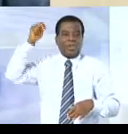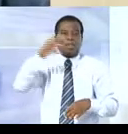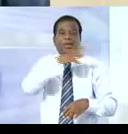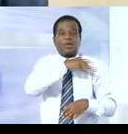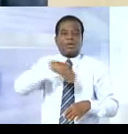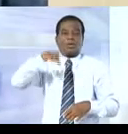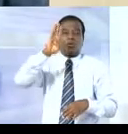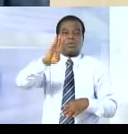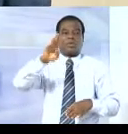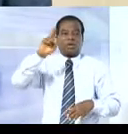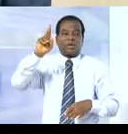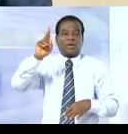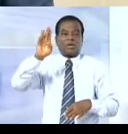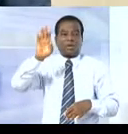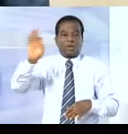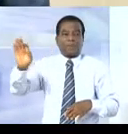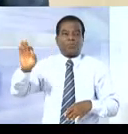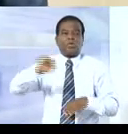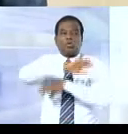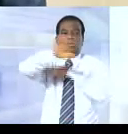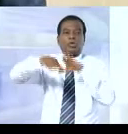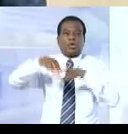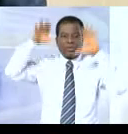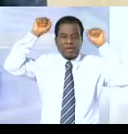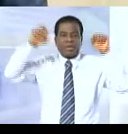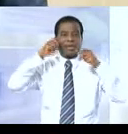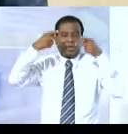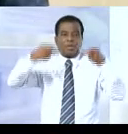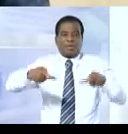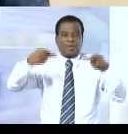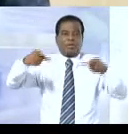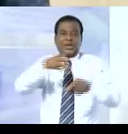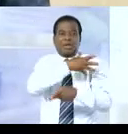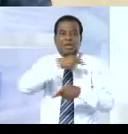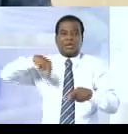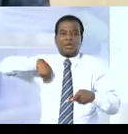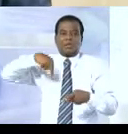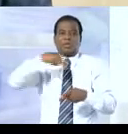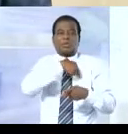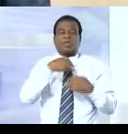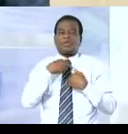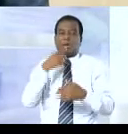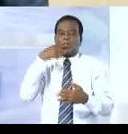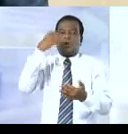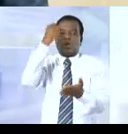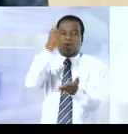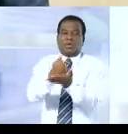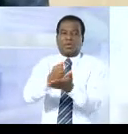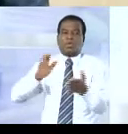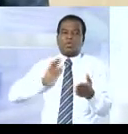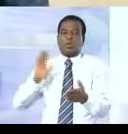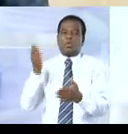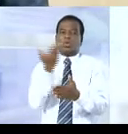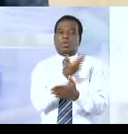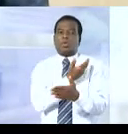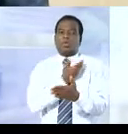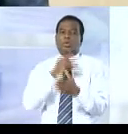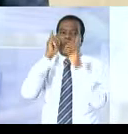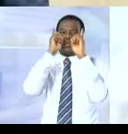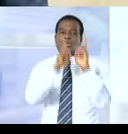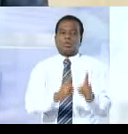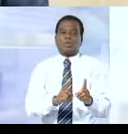Burkina. Tous les chefs d'État étaient présents et nous avons réaffirmé notre